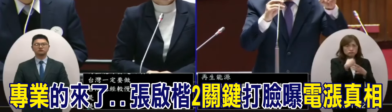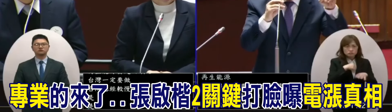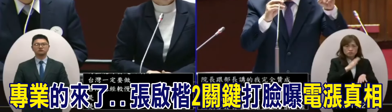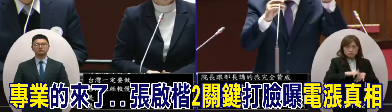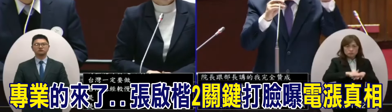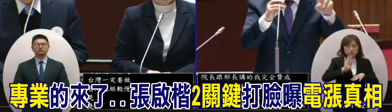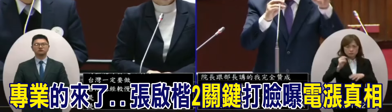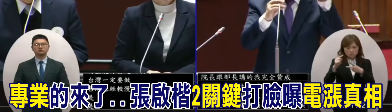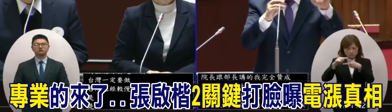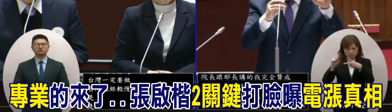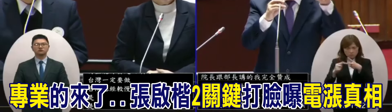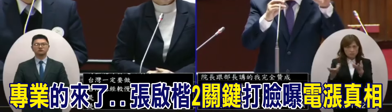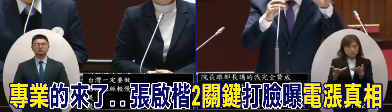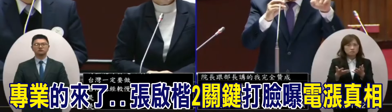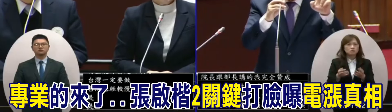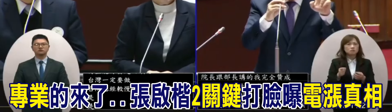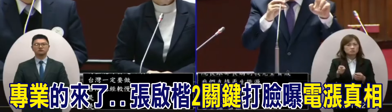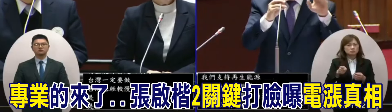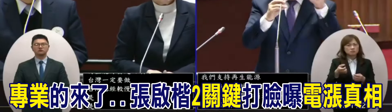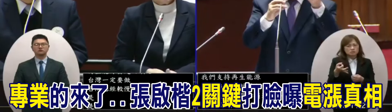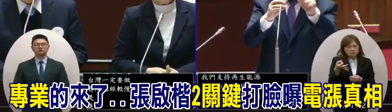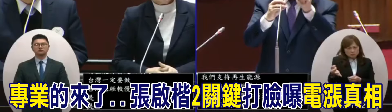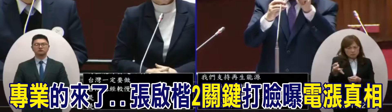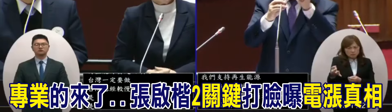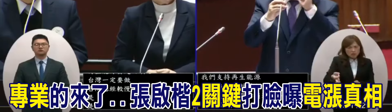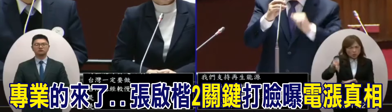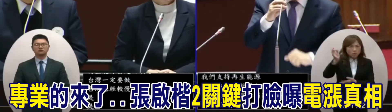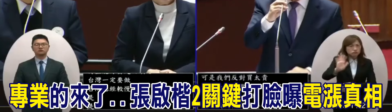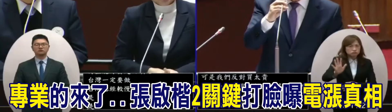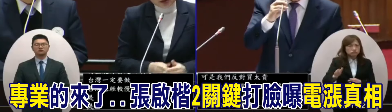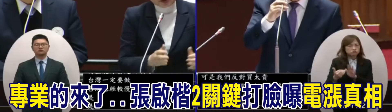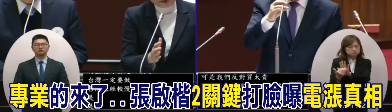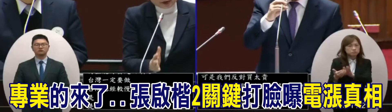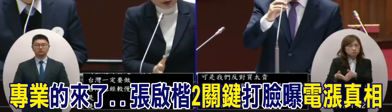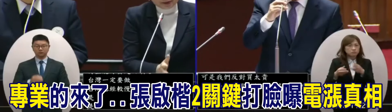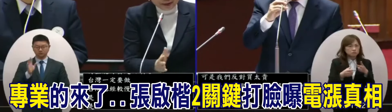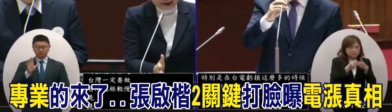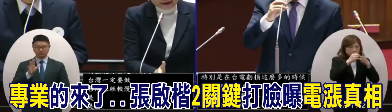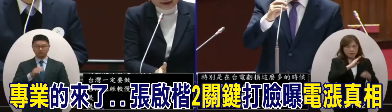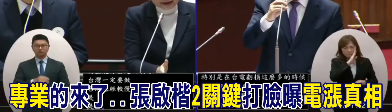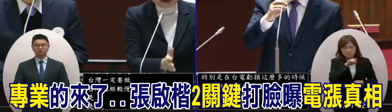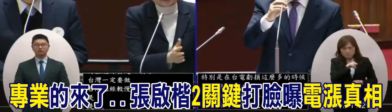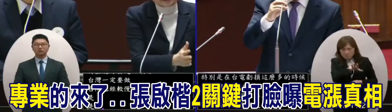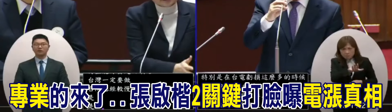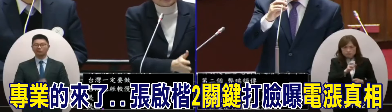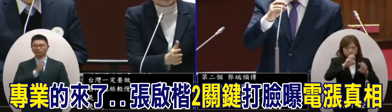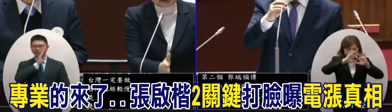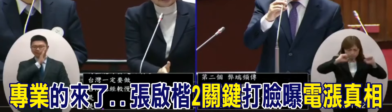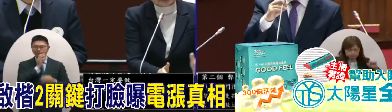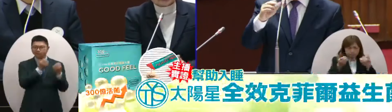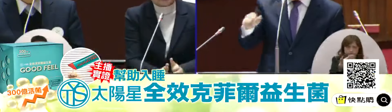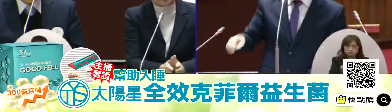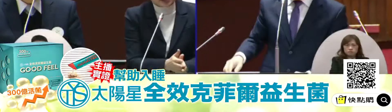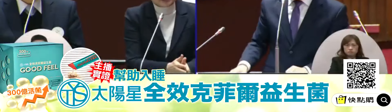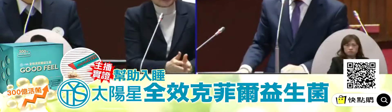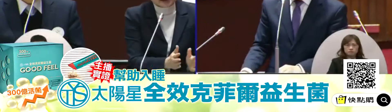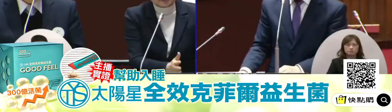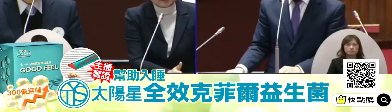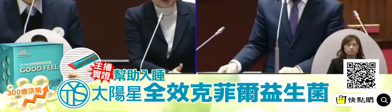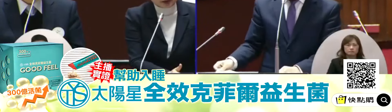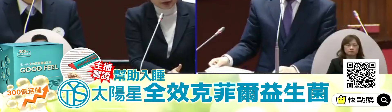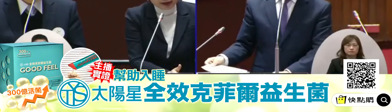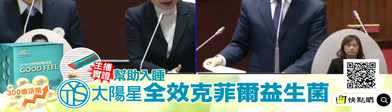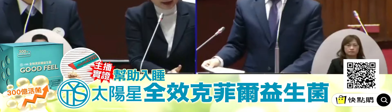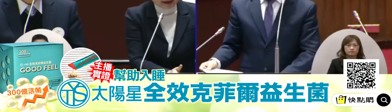事情，不要再买太贵，好不好？第二个，弊端一定要查清楚。 有，所以弊案的情形，事实上现在这